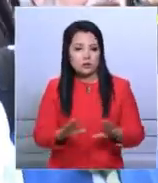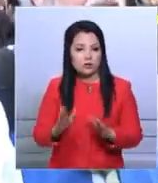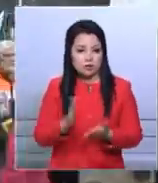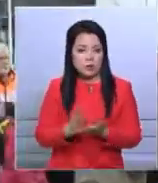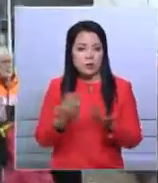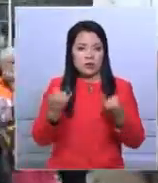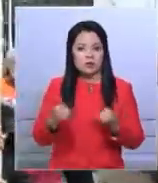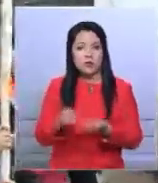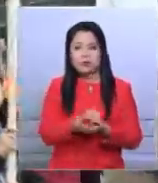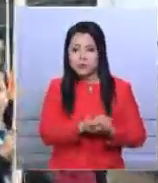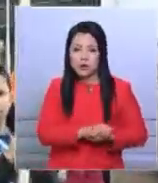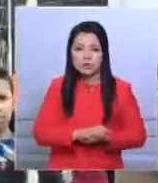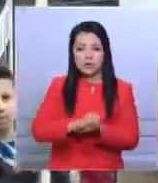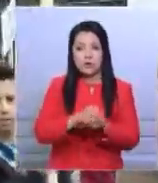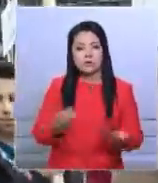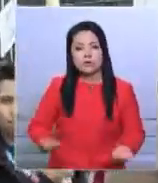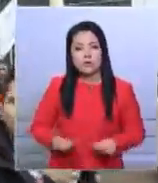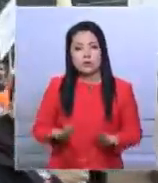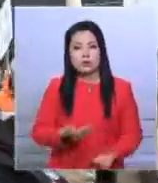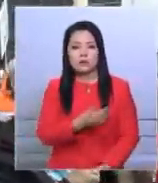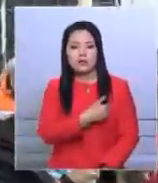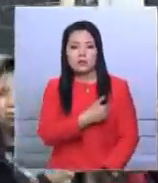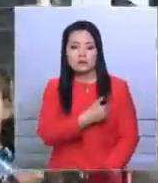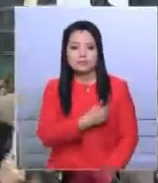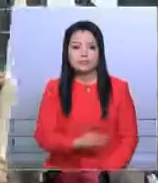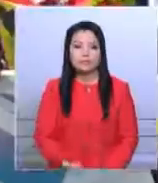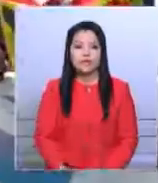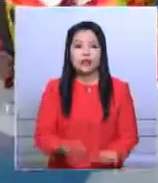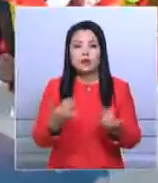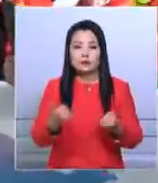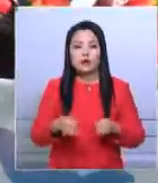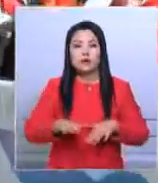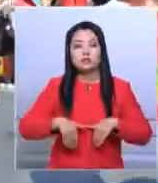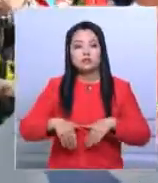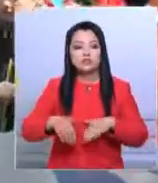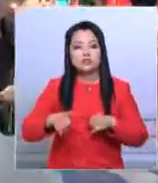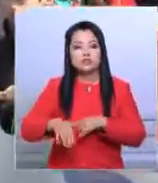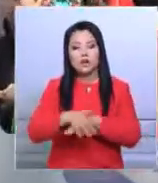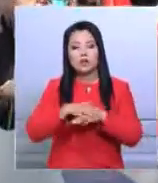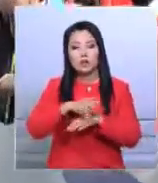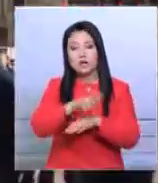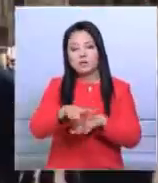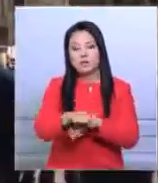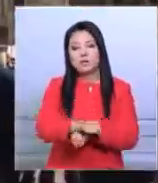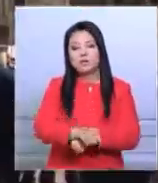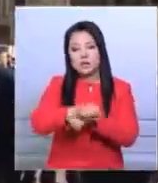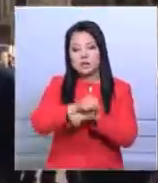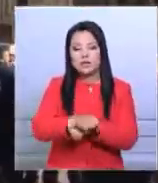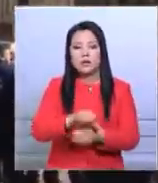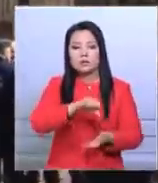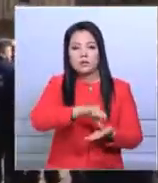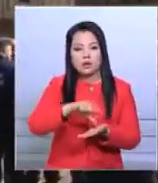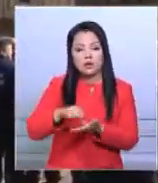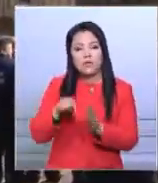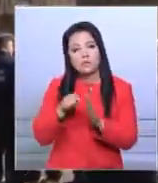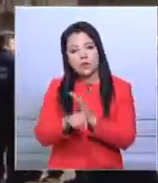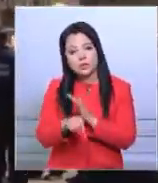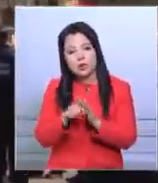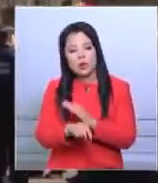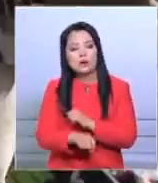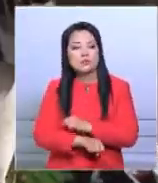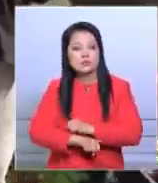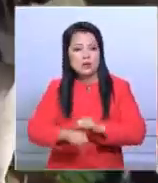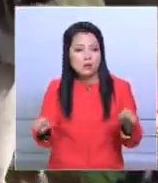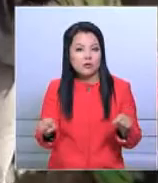сүргіміз келеді. Шеру қатысушылары биржа алаңына дейін жүріп өтті. Мұнда Брюссель әуежайы мен метросындағы үш апта бұрынғы жарылыстар